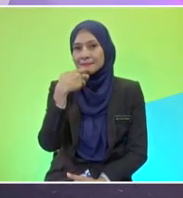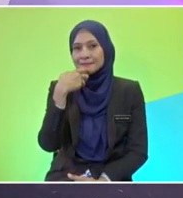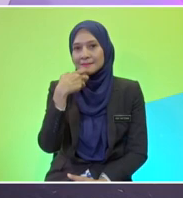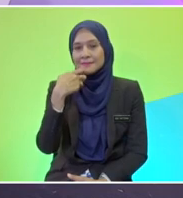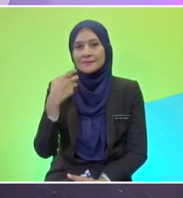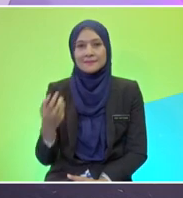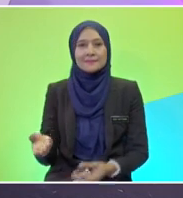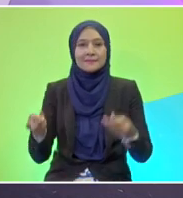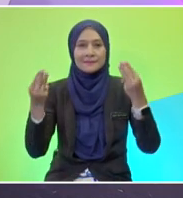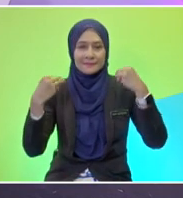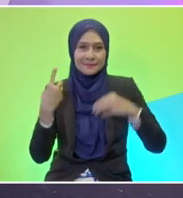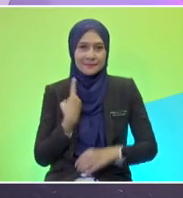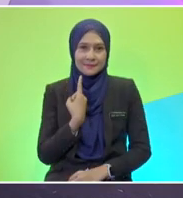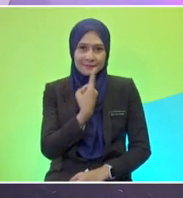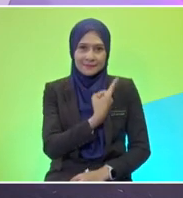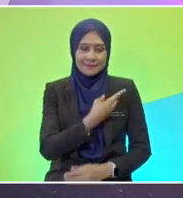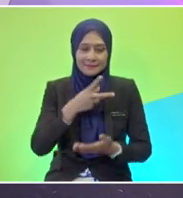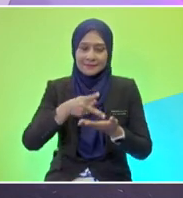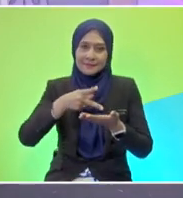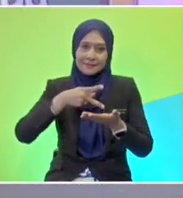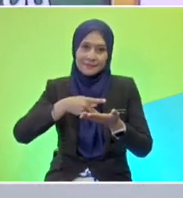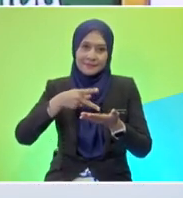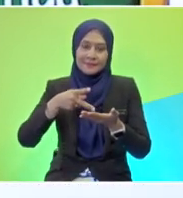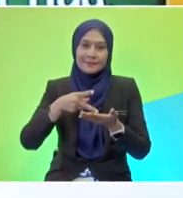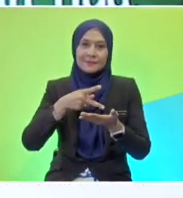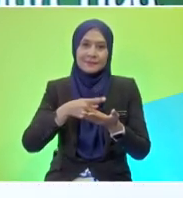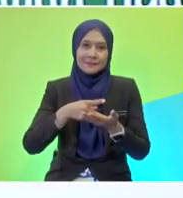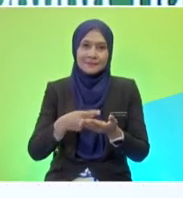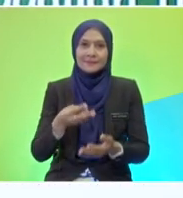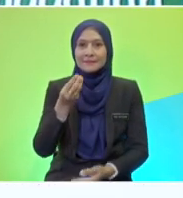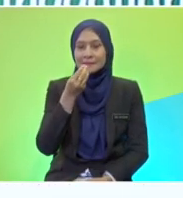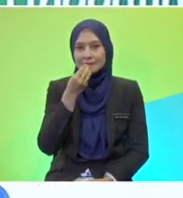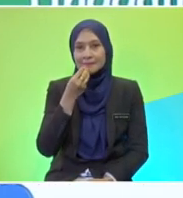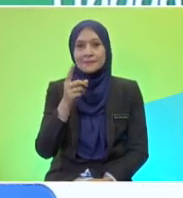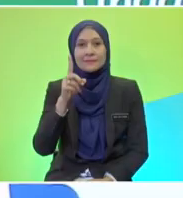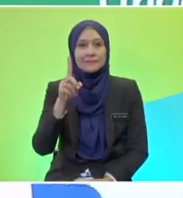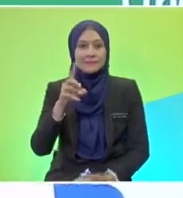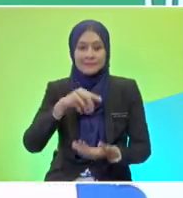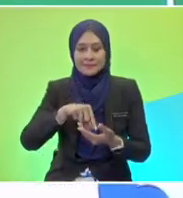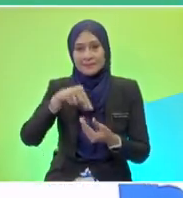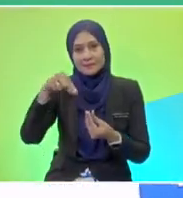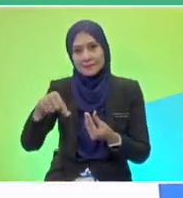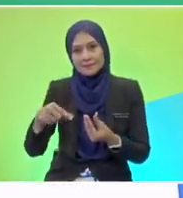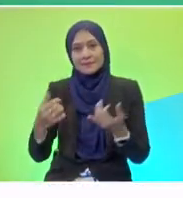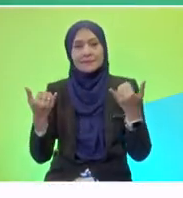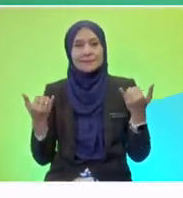4 biji epal, mari kita kira. Makan